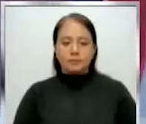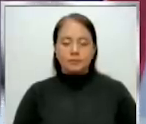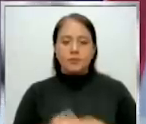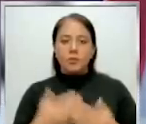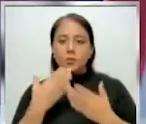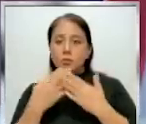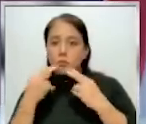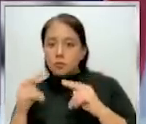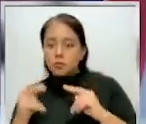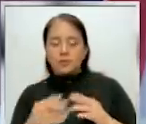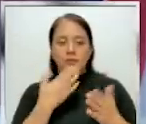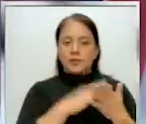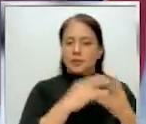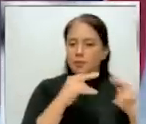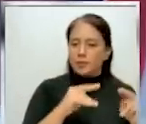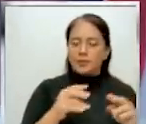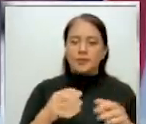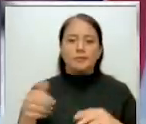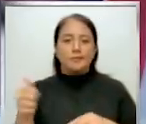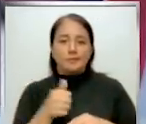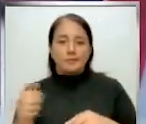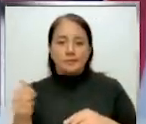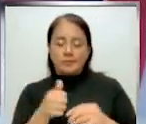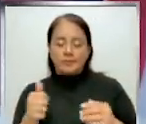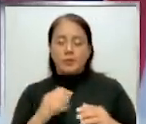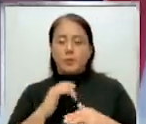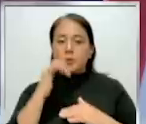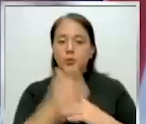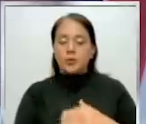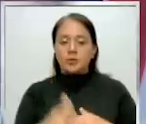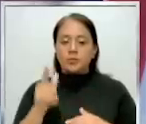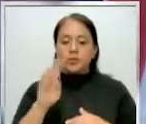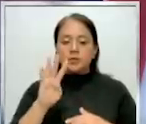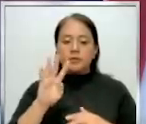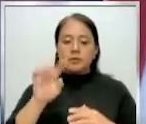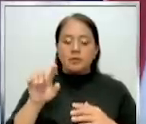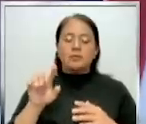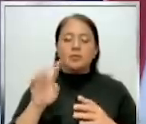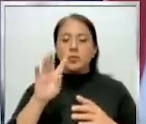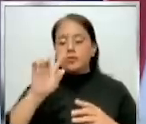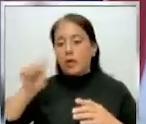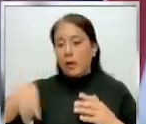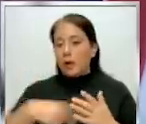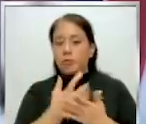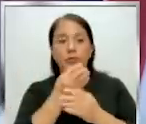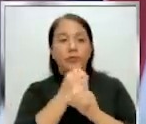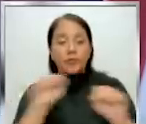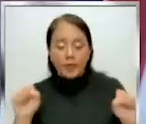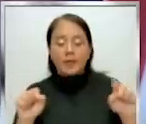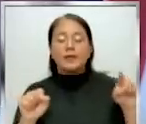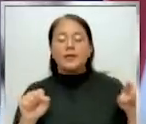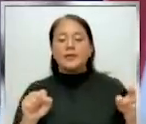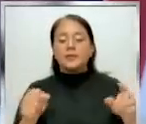sa mga commuter. Ang good news, mapapaaga ang 24 oras na libreng sakay sa EDSA bus carousel. Pero ang bad